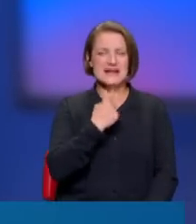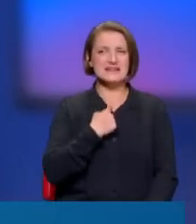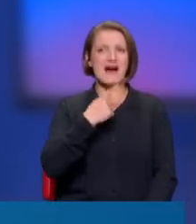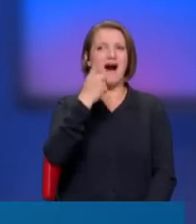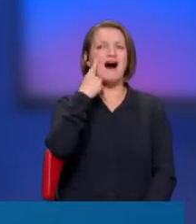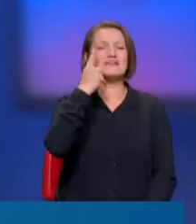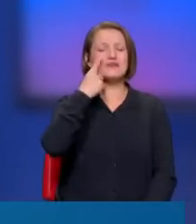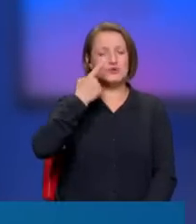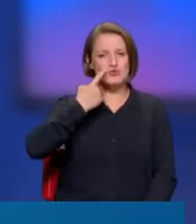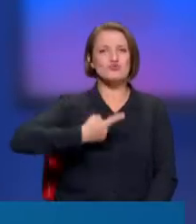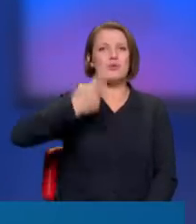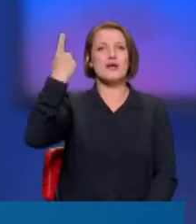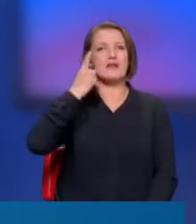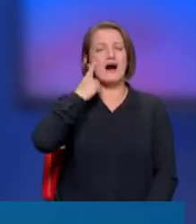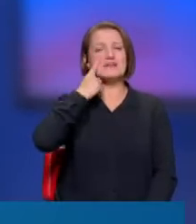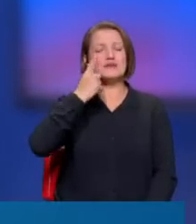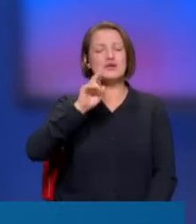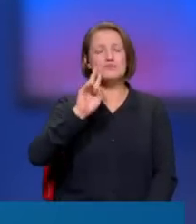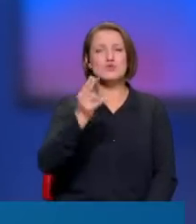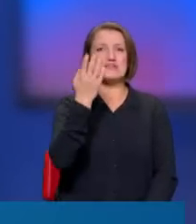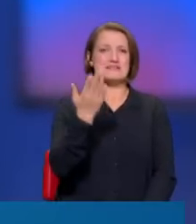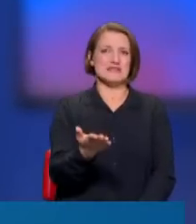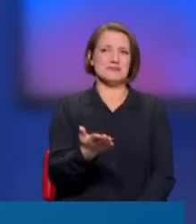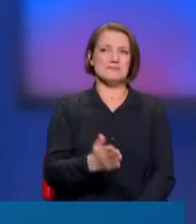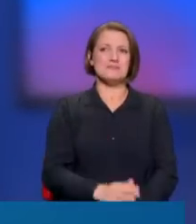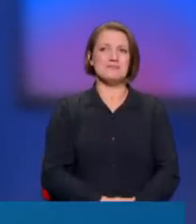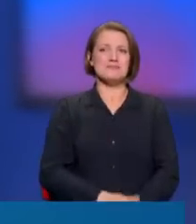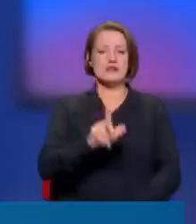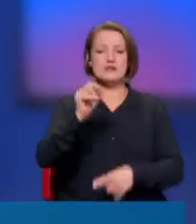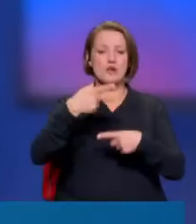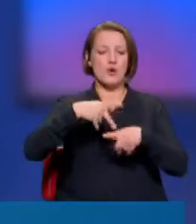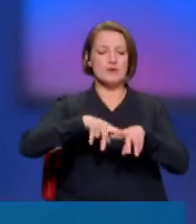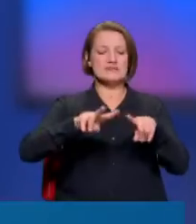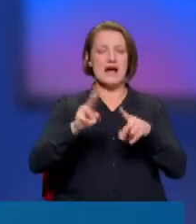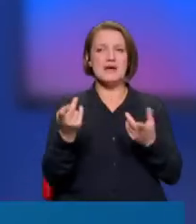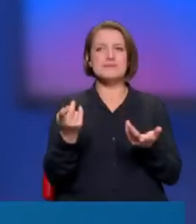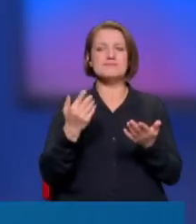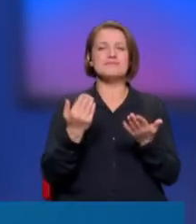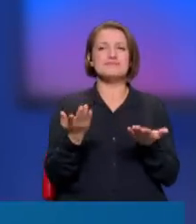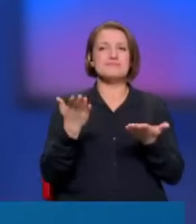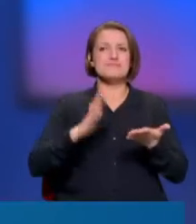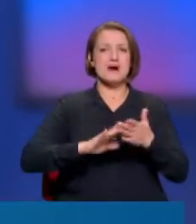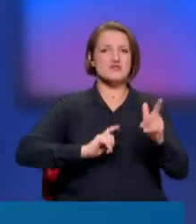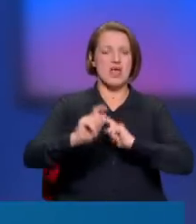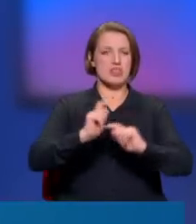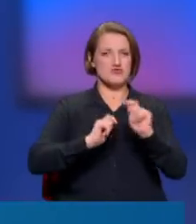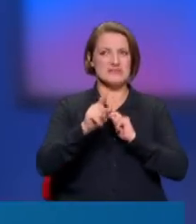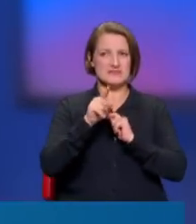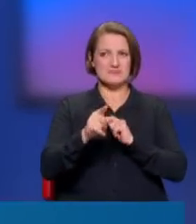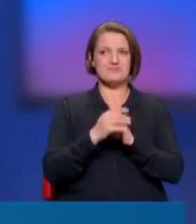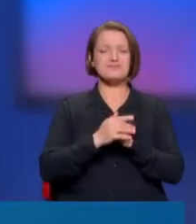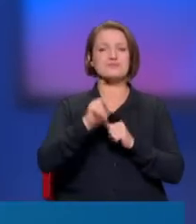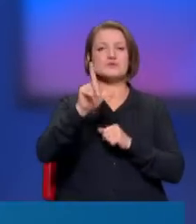Atatürk'ün cumhuriyeti Atatürk'ün mucizesidir Lozan Barış Antlaşması dış politika konuştuğumuz için söylüyorum